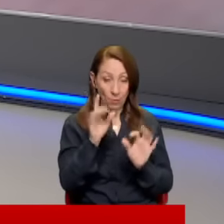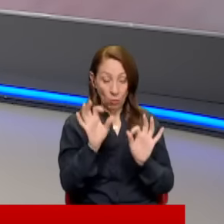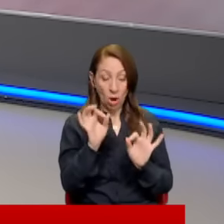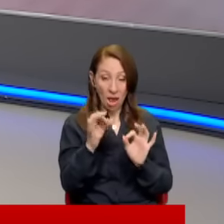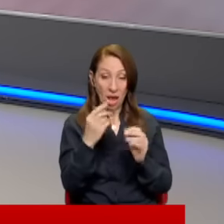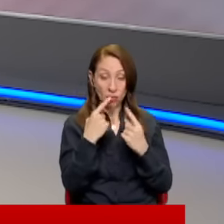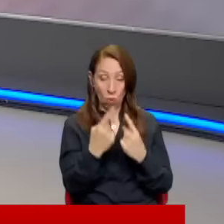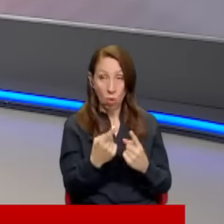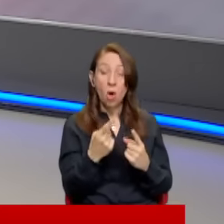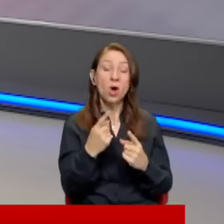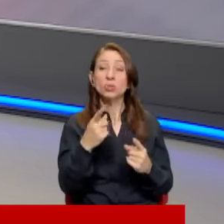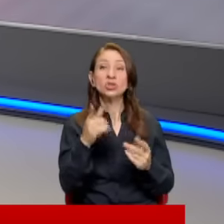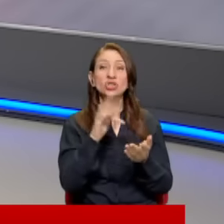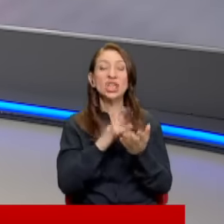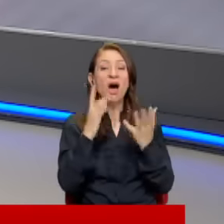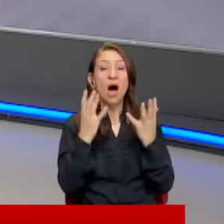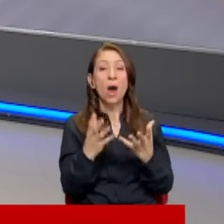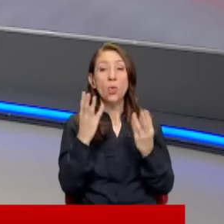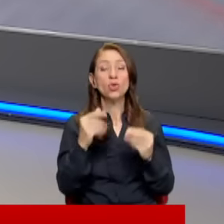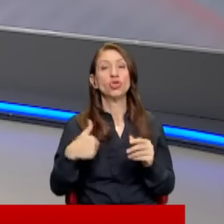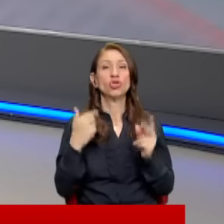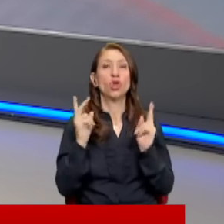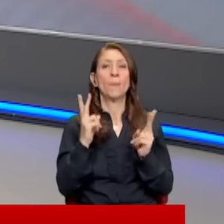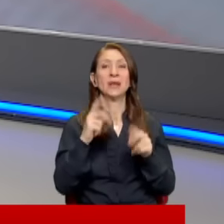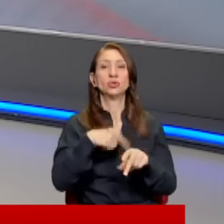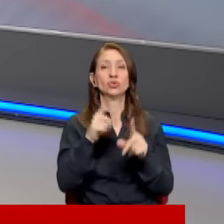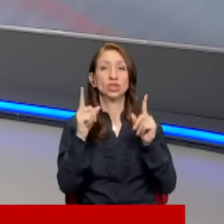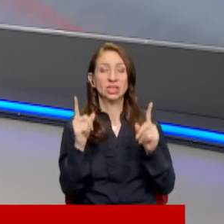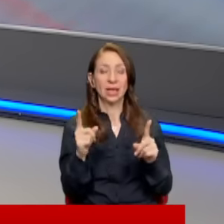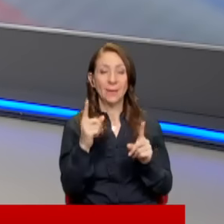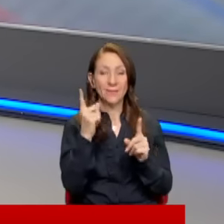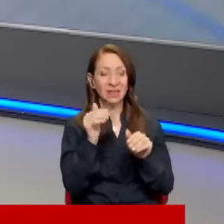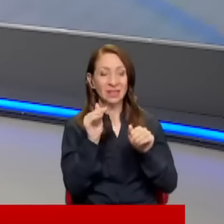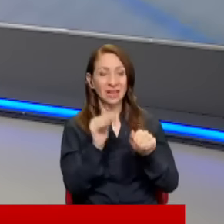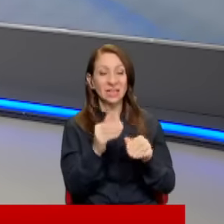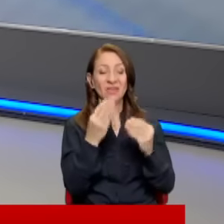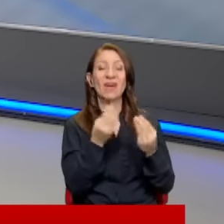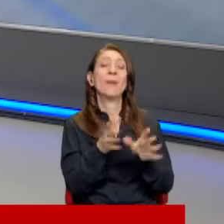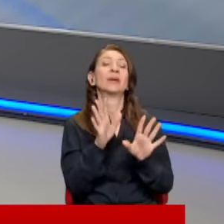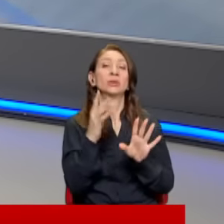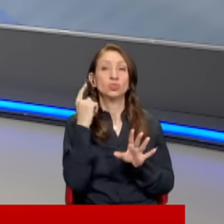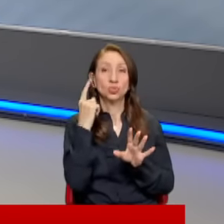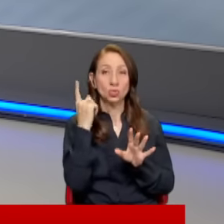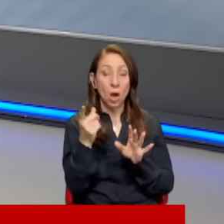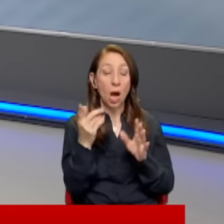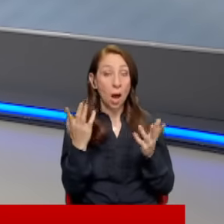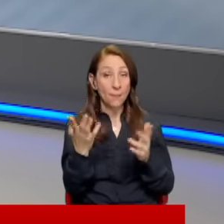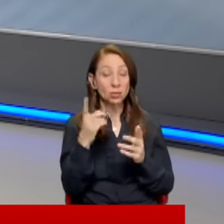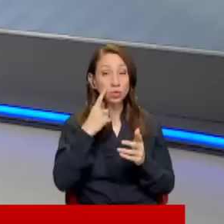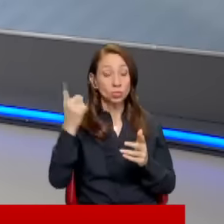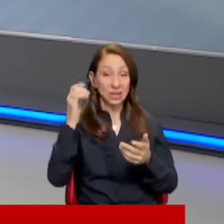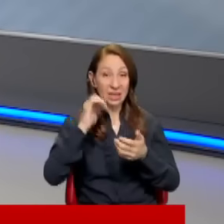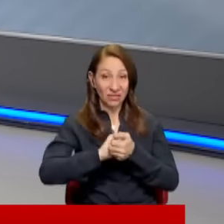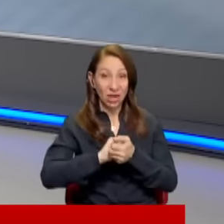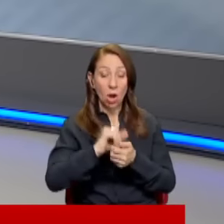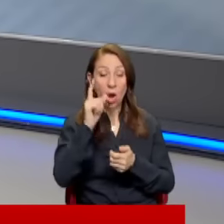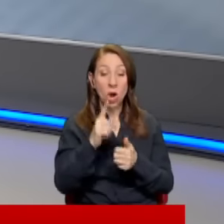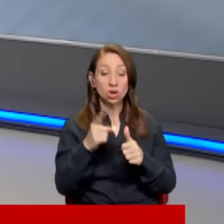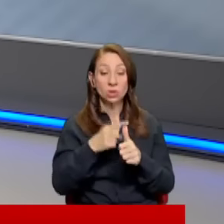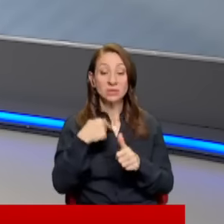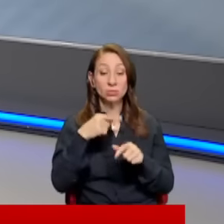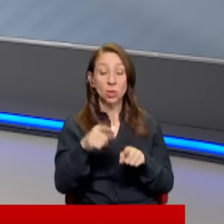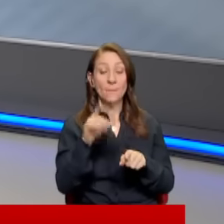nitelendiriyor bu cezaların ağır olduğunu ve normalleşme sürecine de bir katkı sağlamadığını düşünüyor ama Cumhur ittifakı önce biz